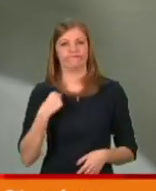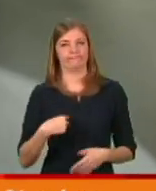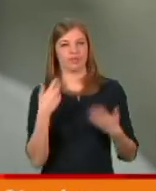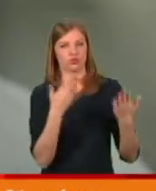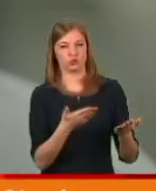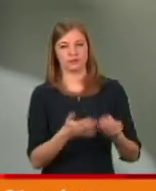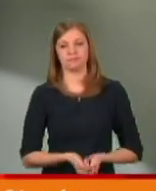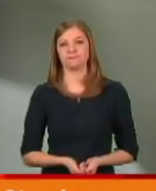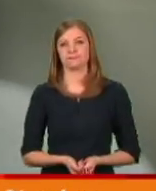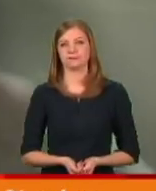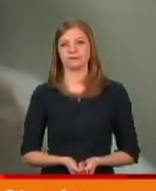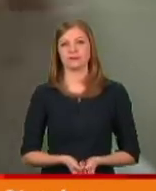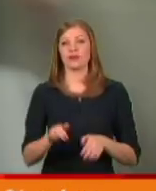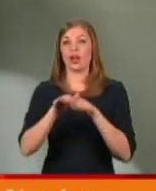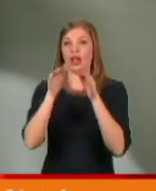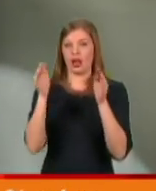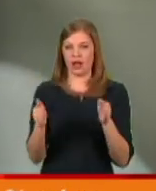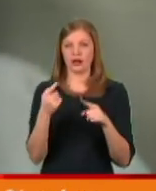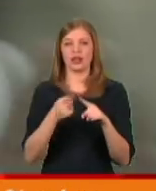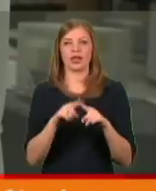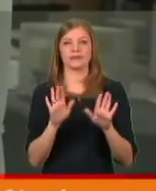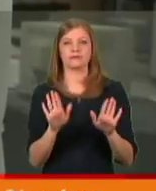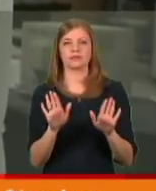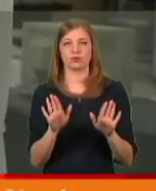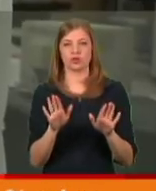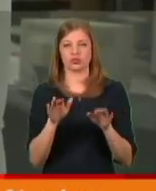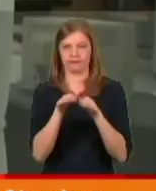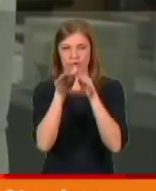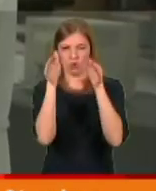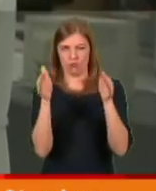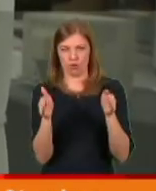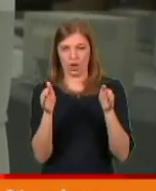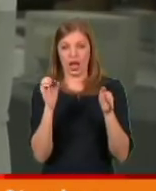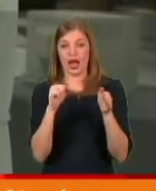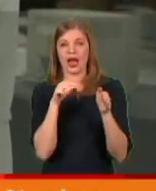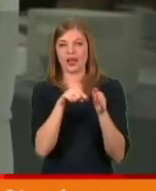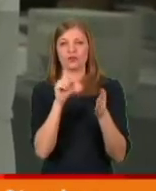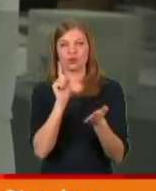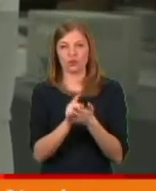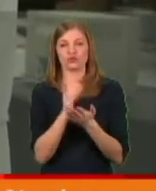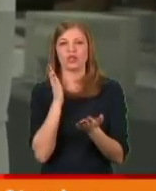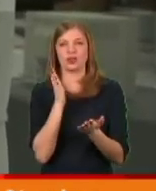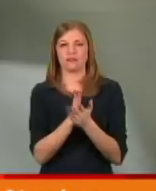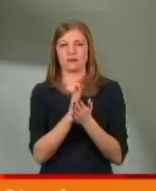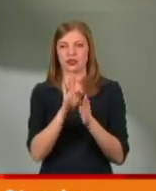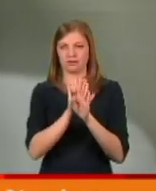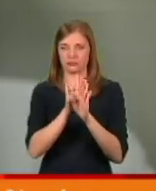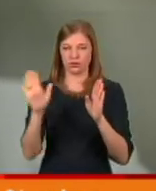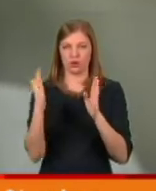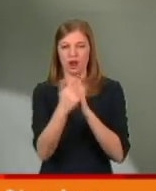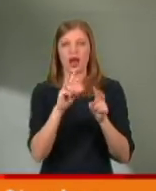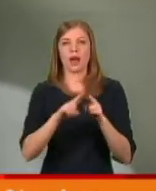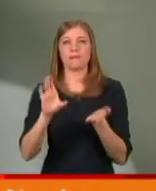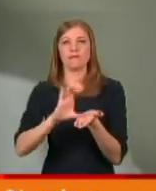Французи. Арка – це всього лише оболочка. Сам, она же должна иметь торцы, как банка,